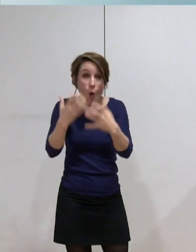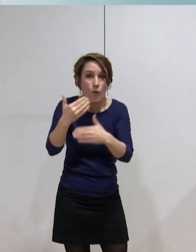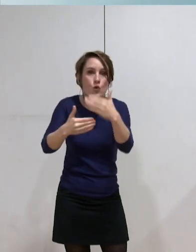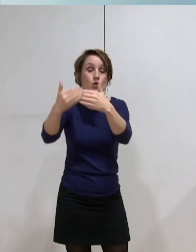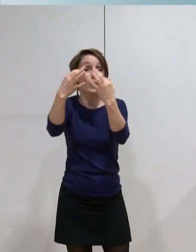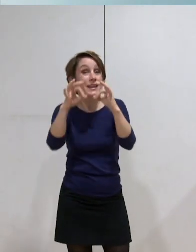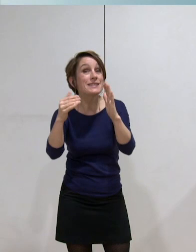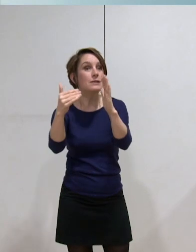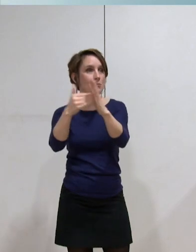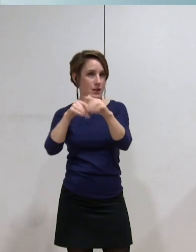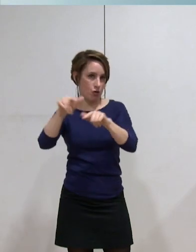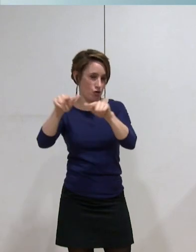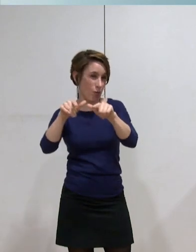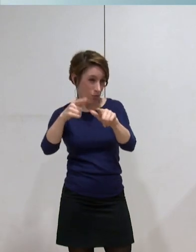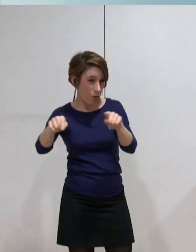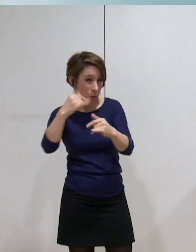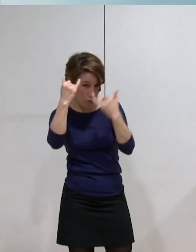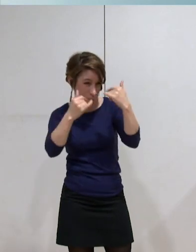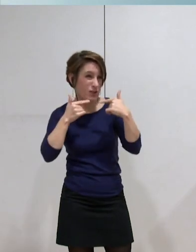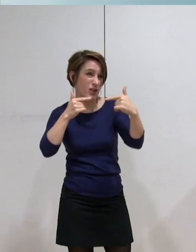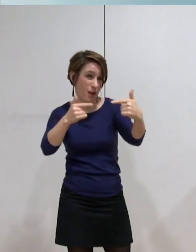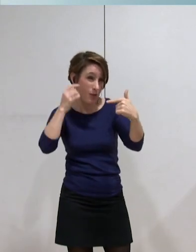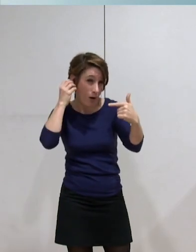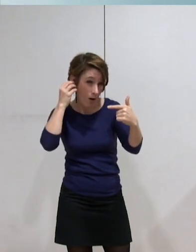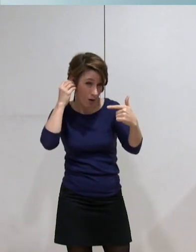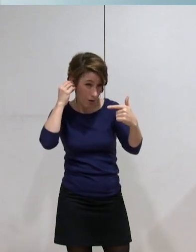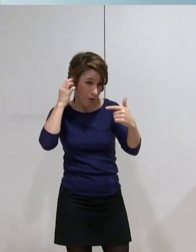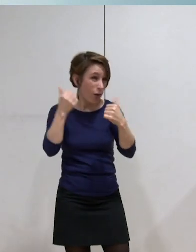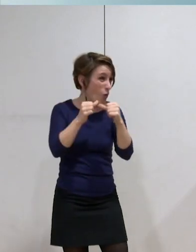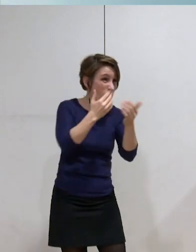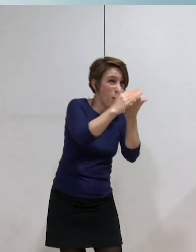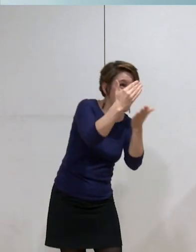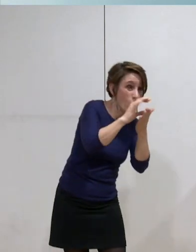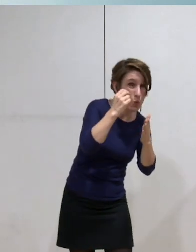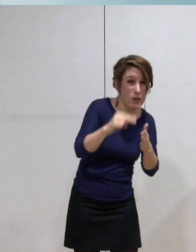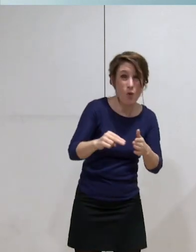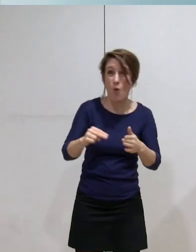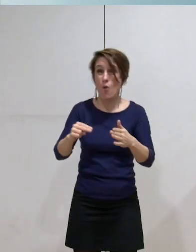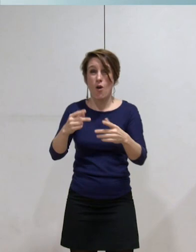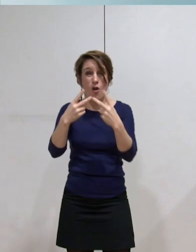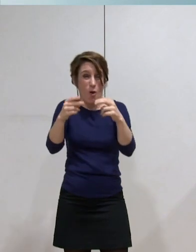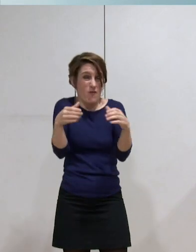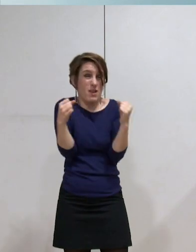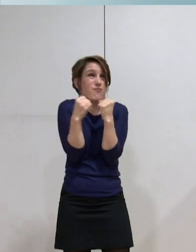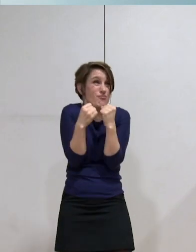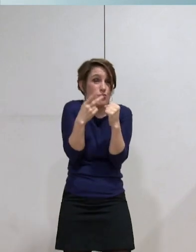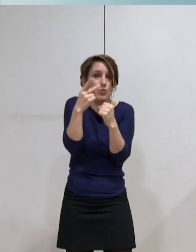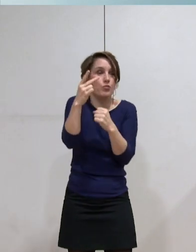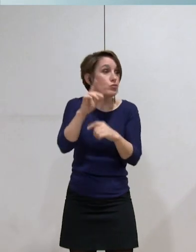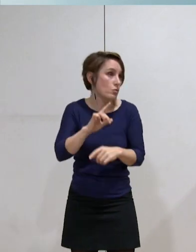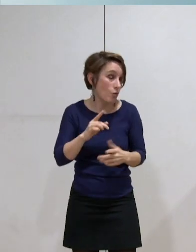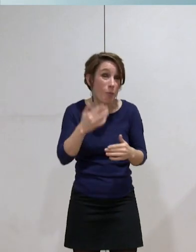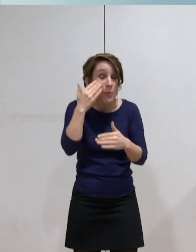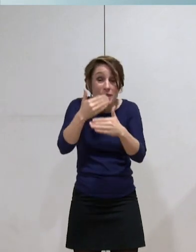imaginez les débats que nous aurions sur savoir est-ce que nous bétonnons est-ce que nous asfixions la ville ou je ne sais quoi mais si nous décidions de construire